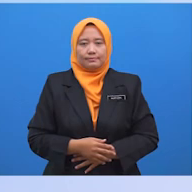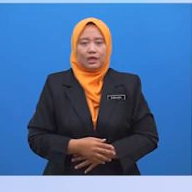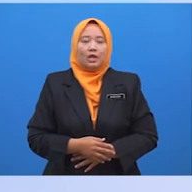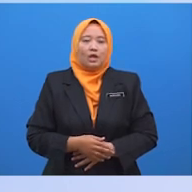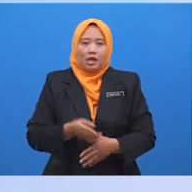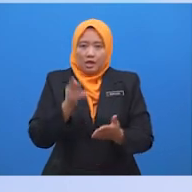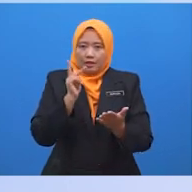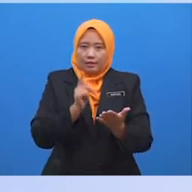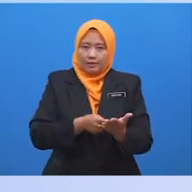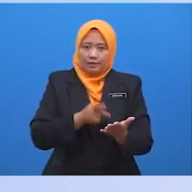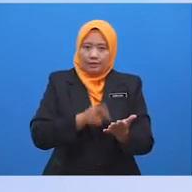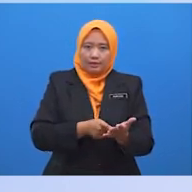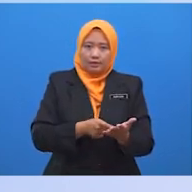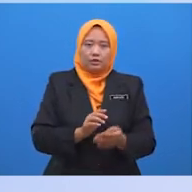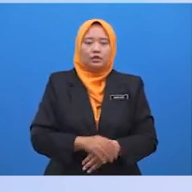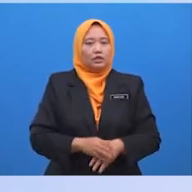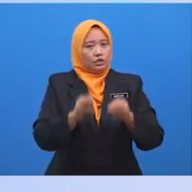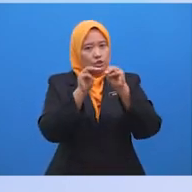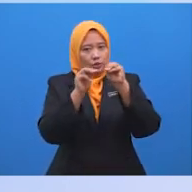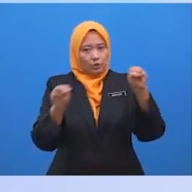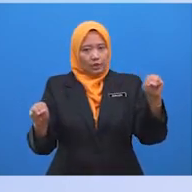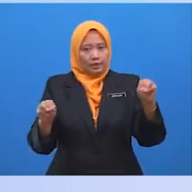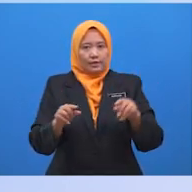Hitung kecerunan garis lurus MN.